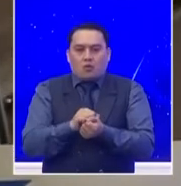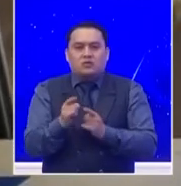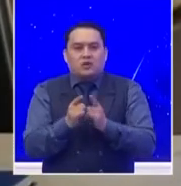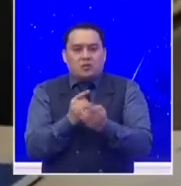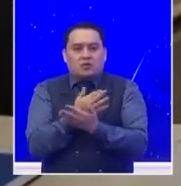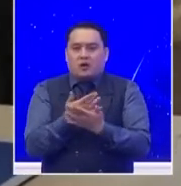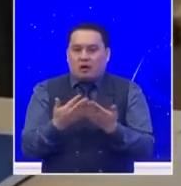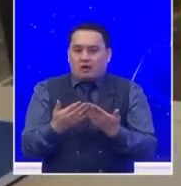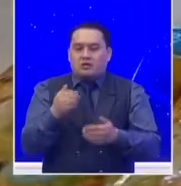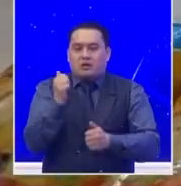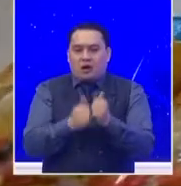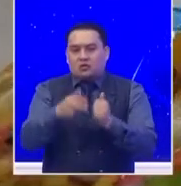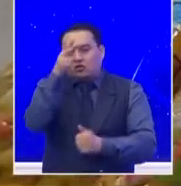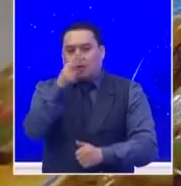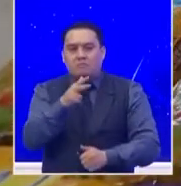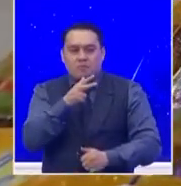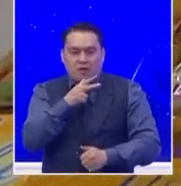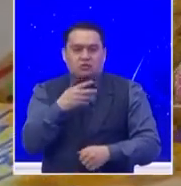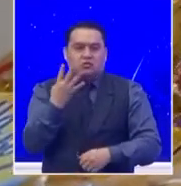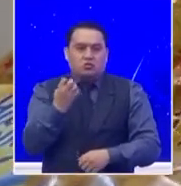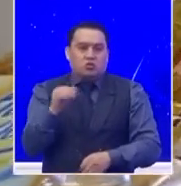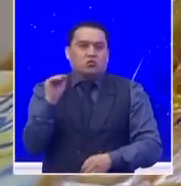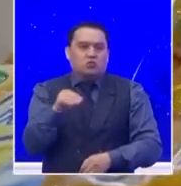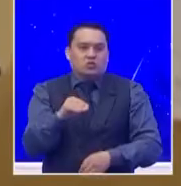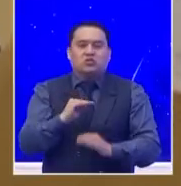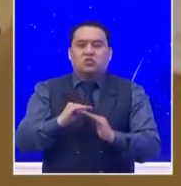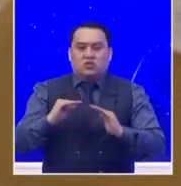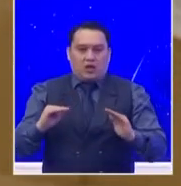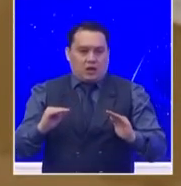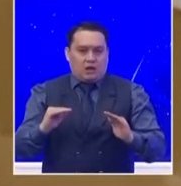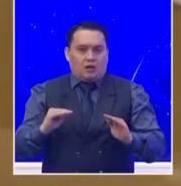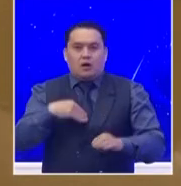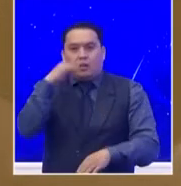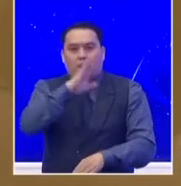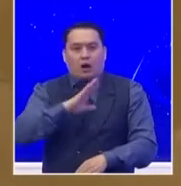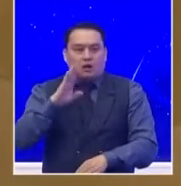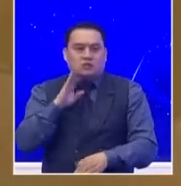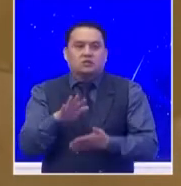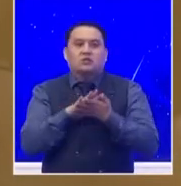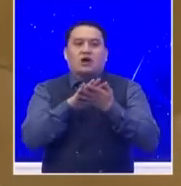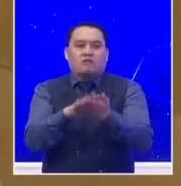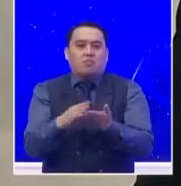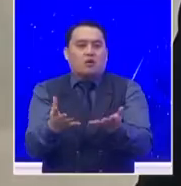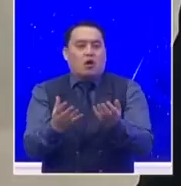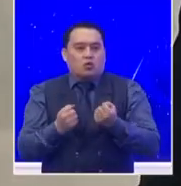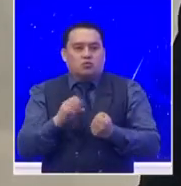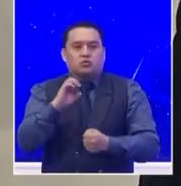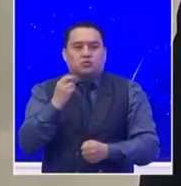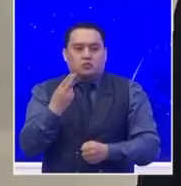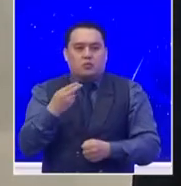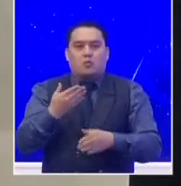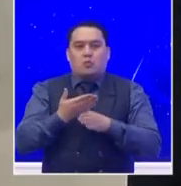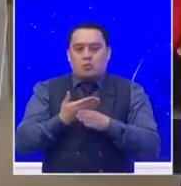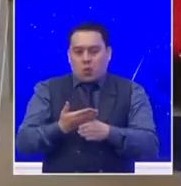ежеквартально. Социальная помощь охватывает около 4500 детей, родители которых подали заявление на получение адресной социальной